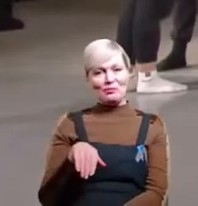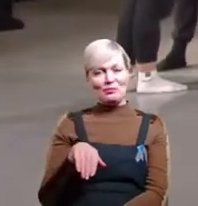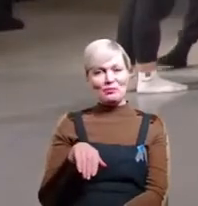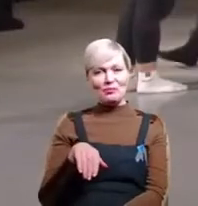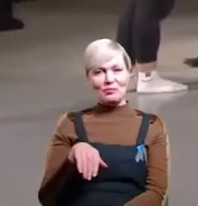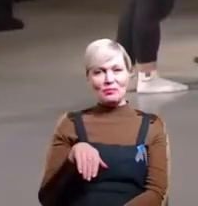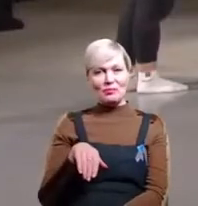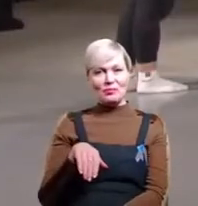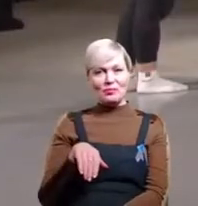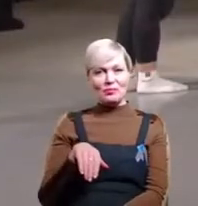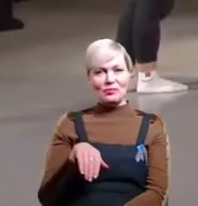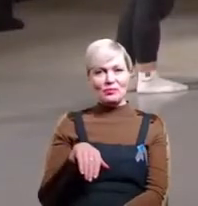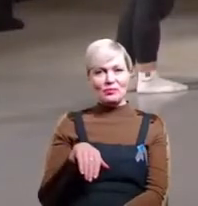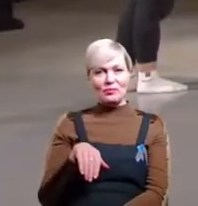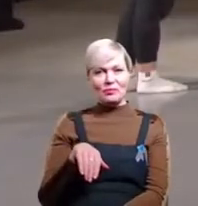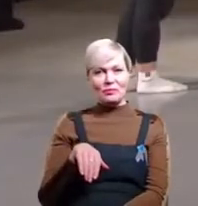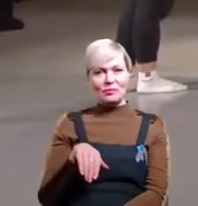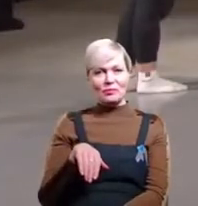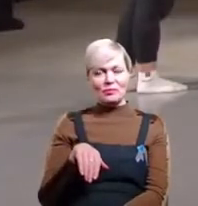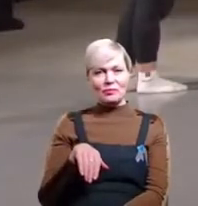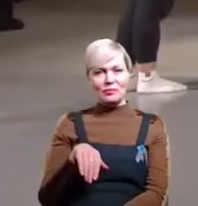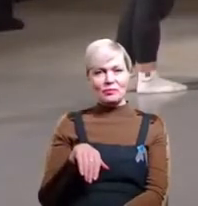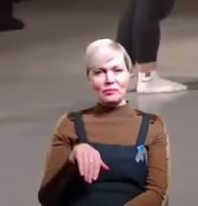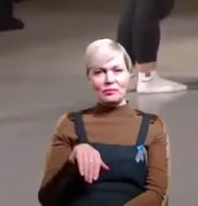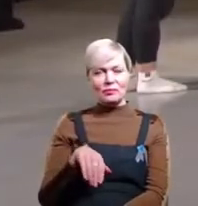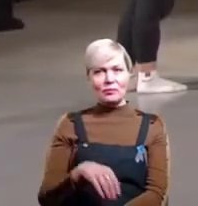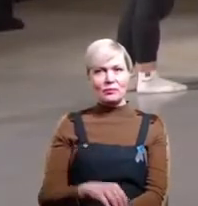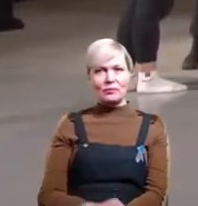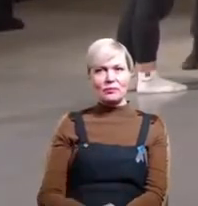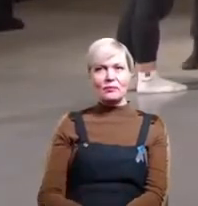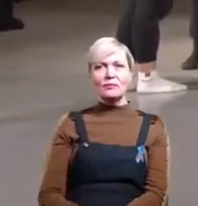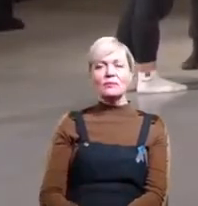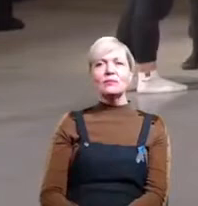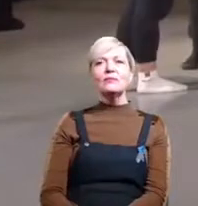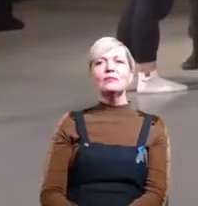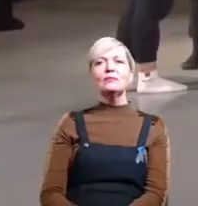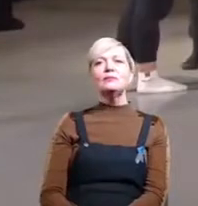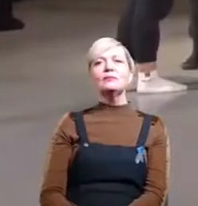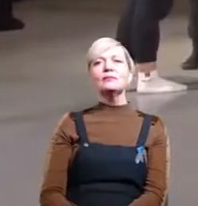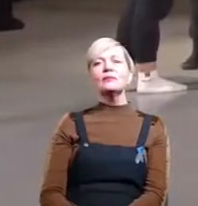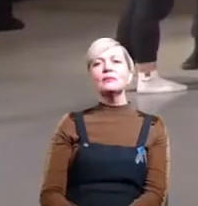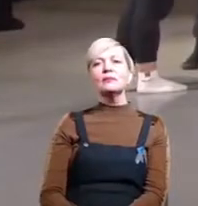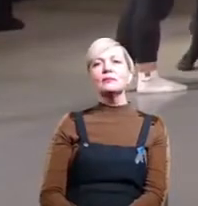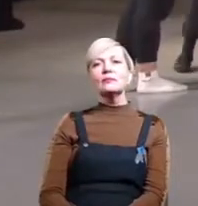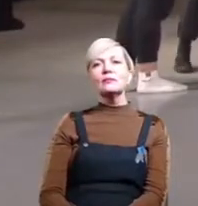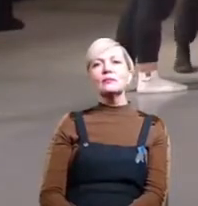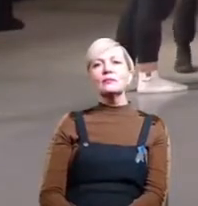Когда парень отходит, девушка в это время поворачивается? А он ее крутит.